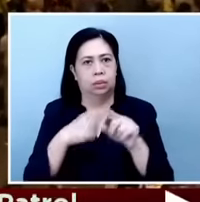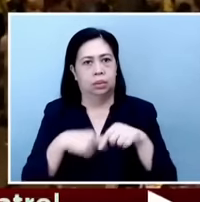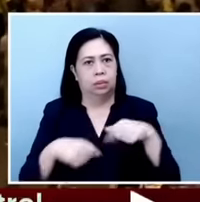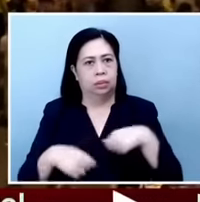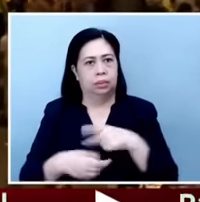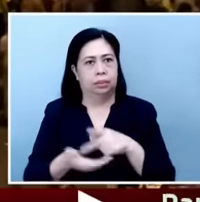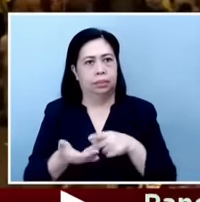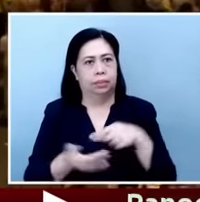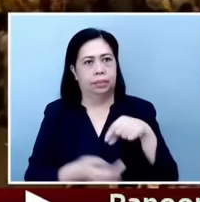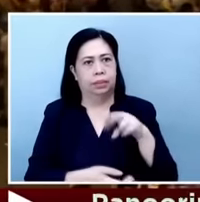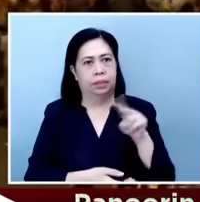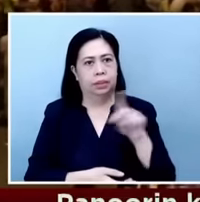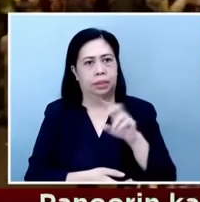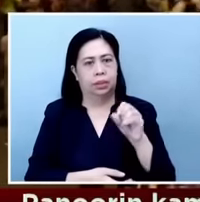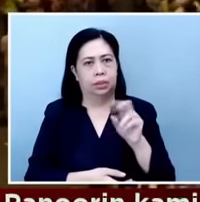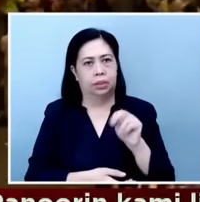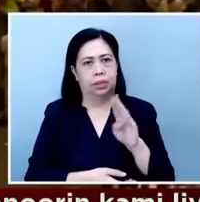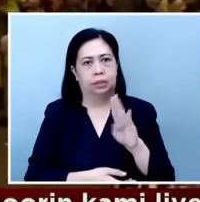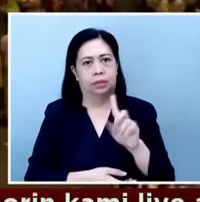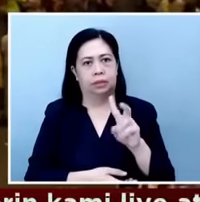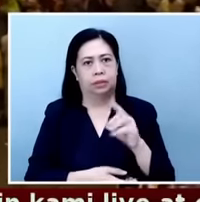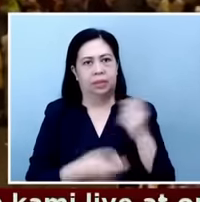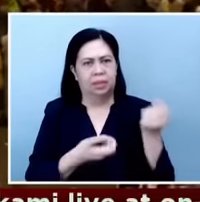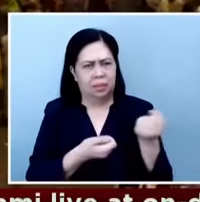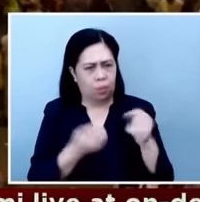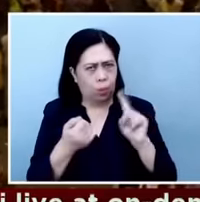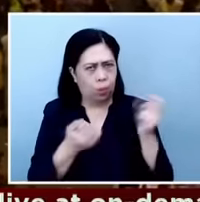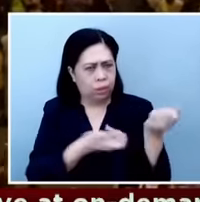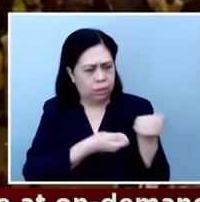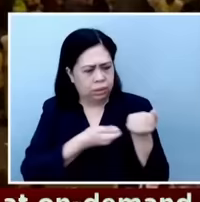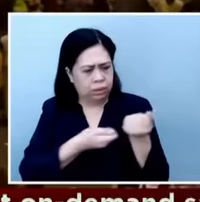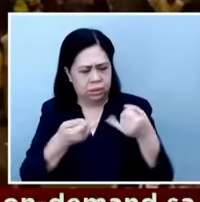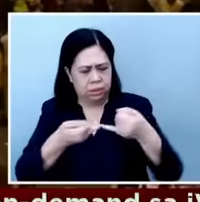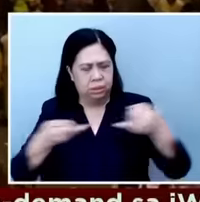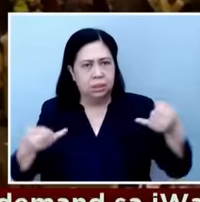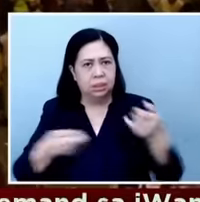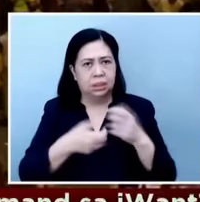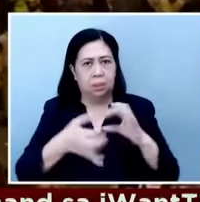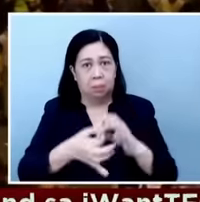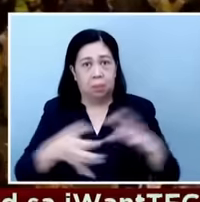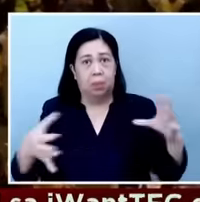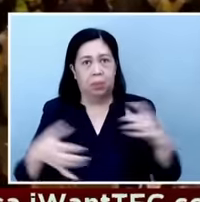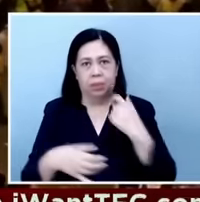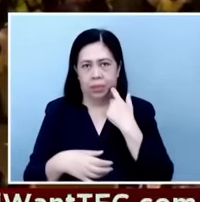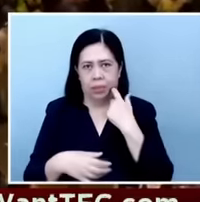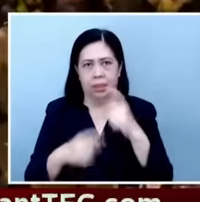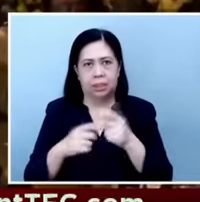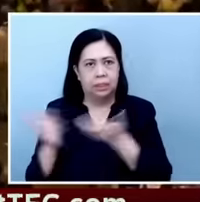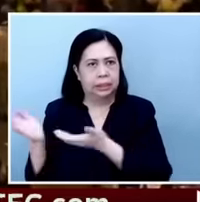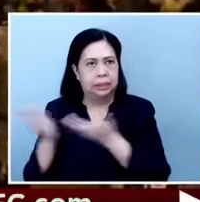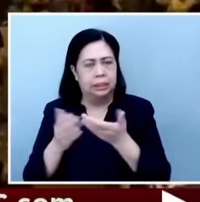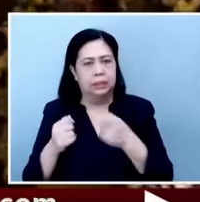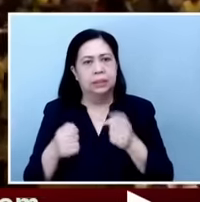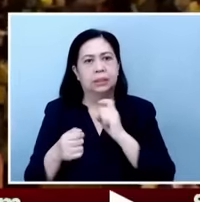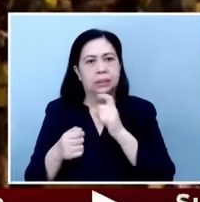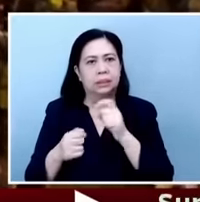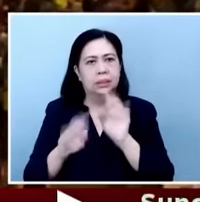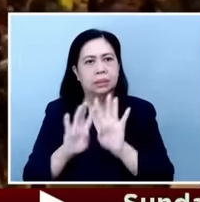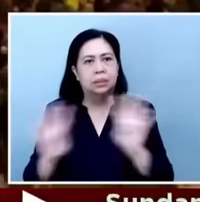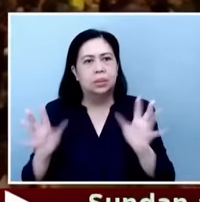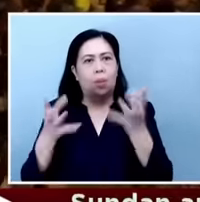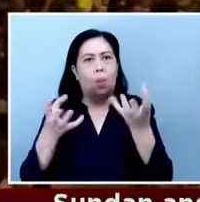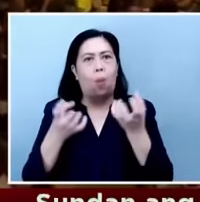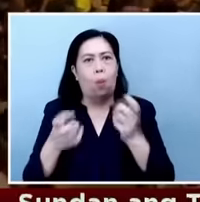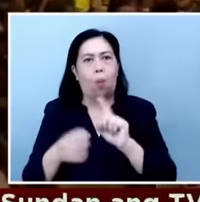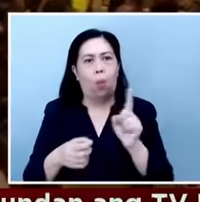ng Quezon Boulevard. Bit-bit nila yung naputol na lubid ng andas ng Poong Nazareno. Tinawid nila yung mga bakal dito dahil ang nais nila,